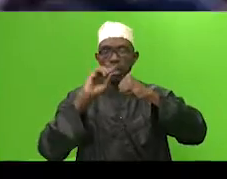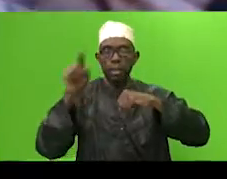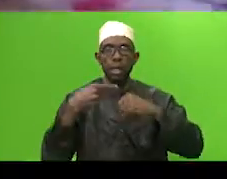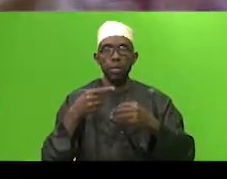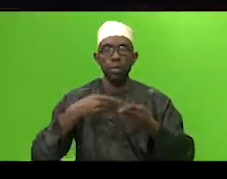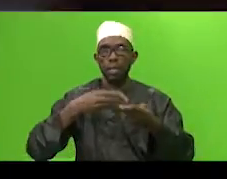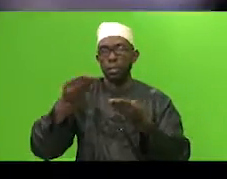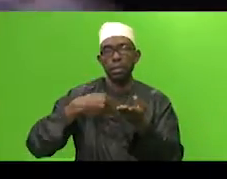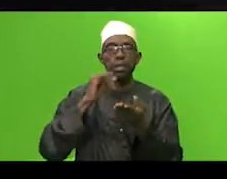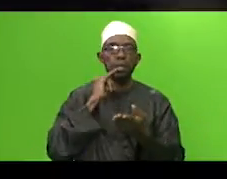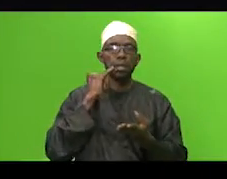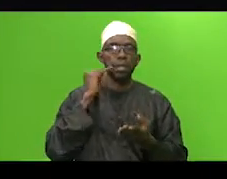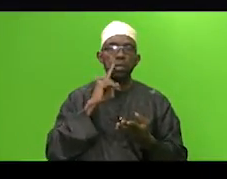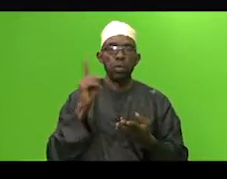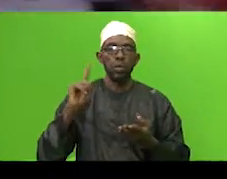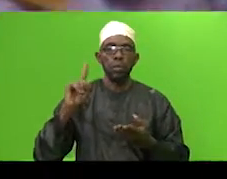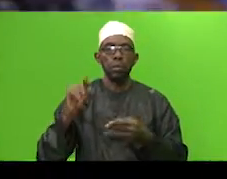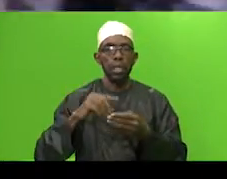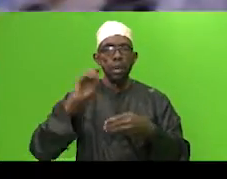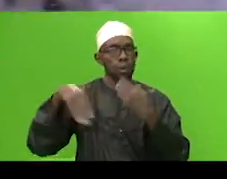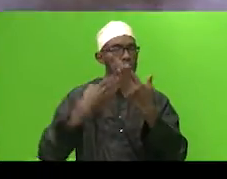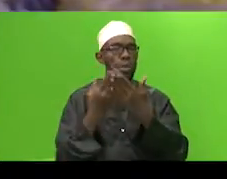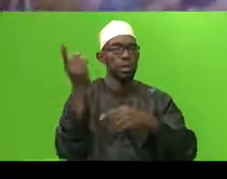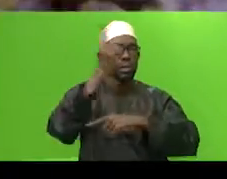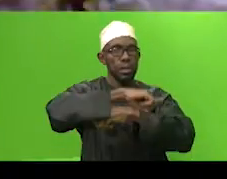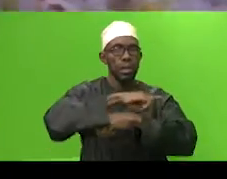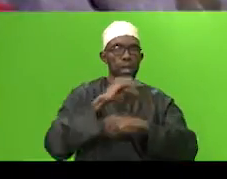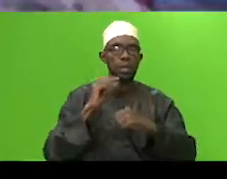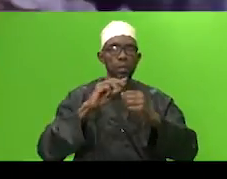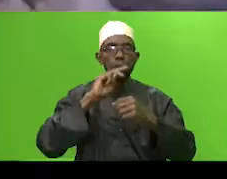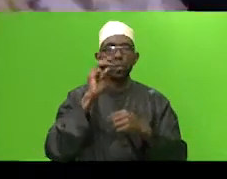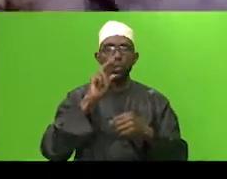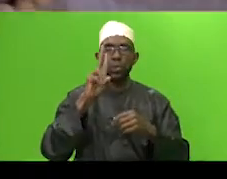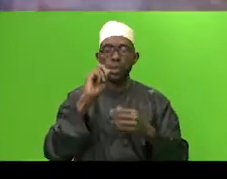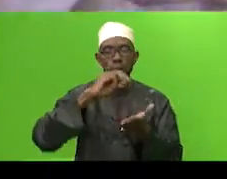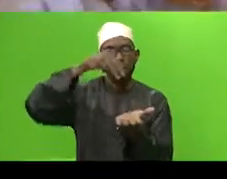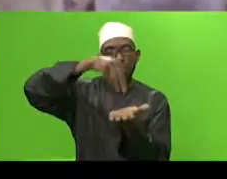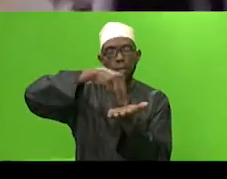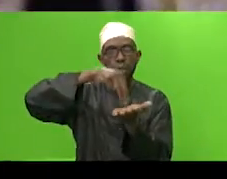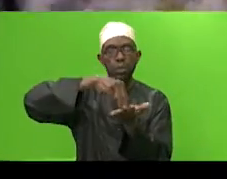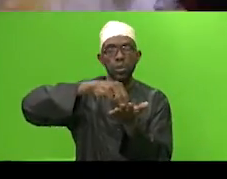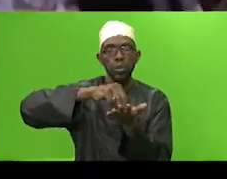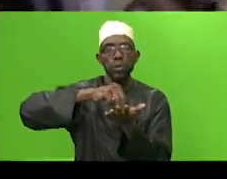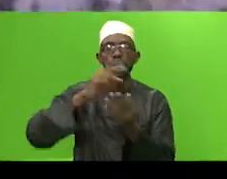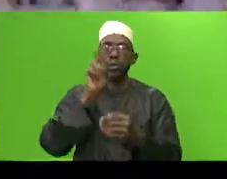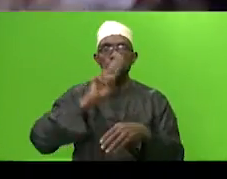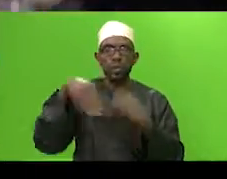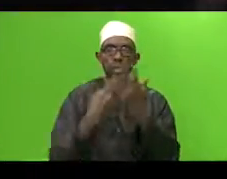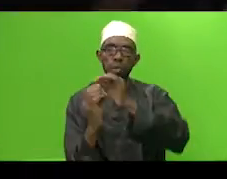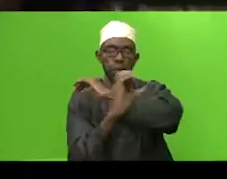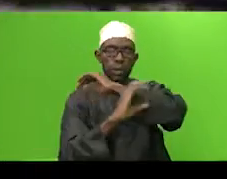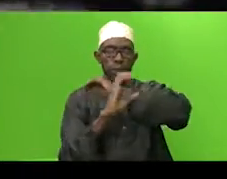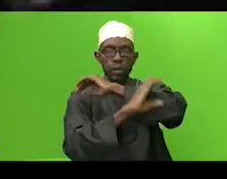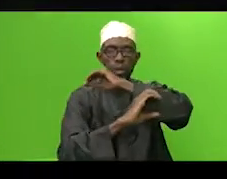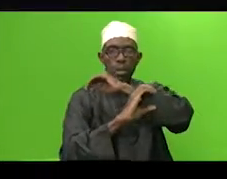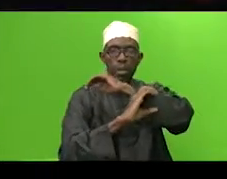in Nairobi every day, with over 20 million being used countrywide. On a monthly basis, with half of them ending up